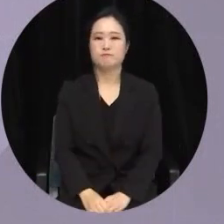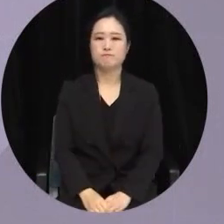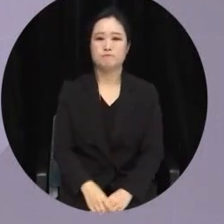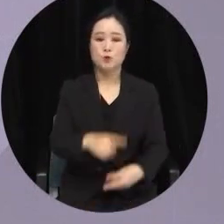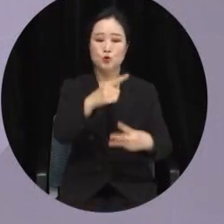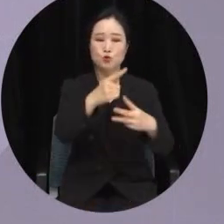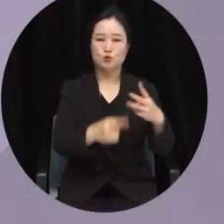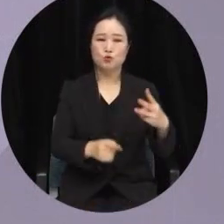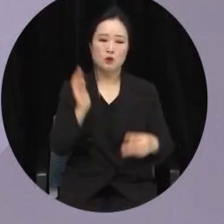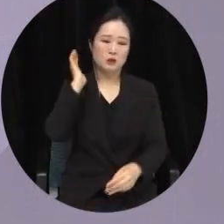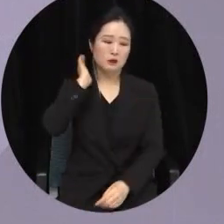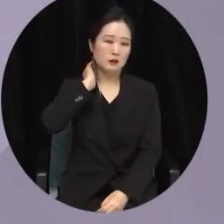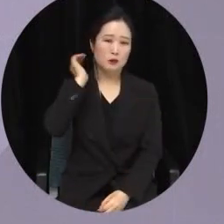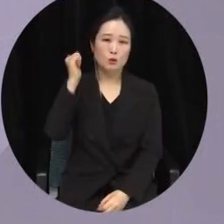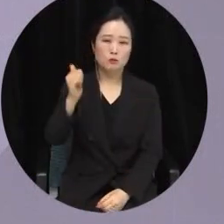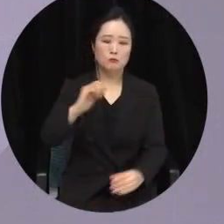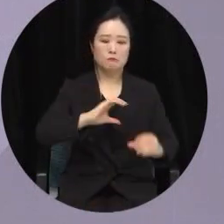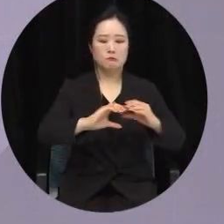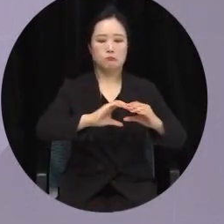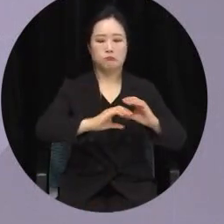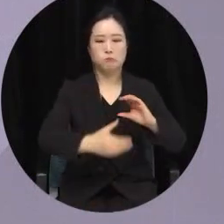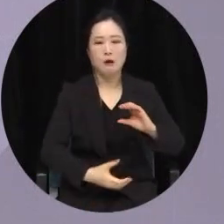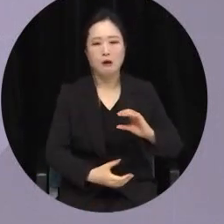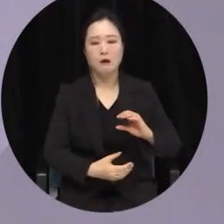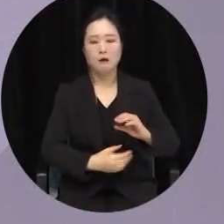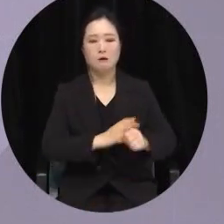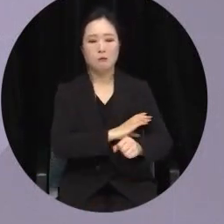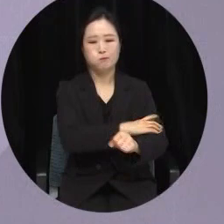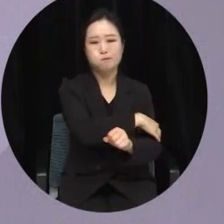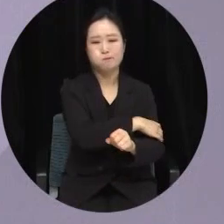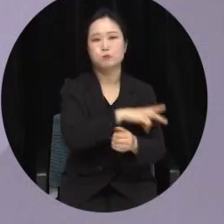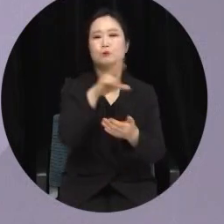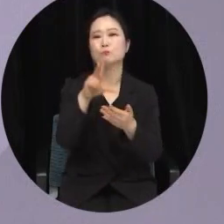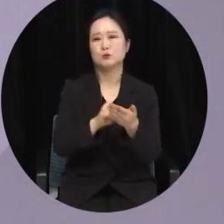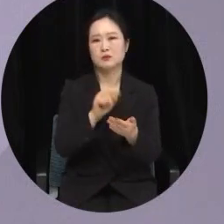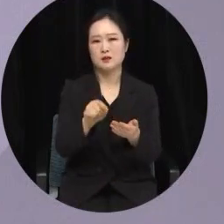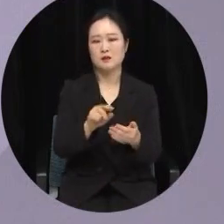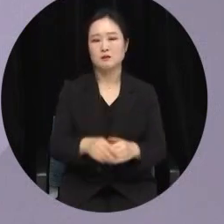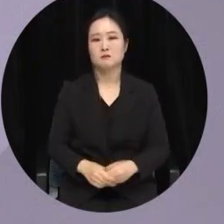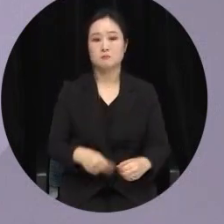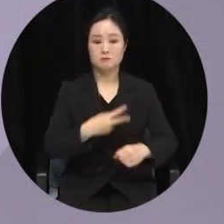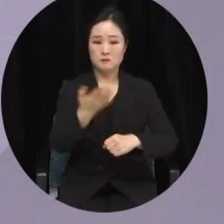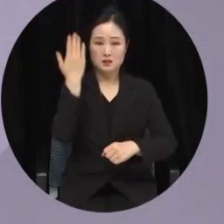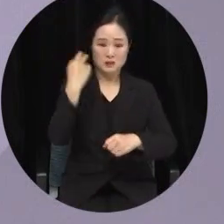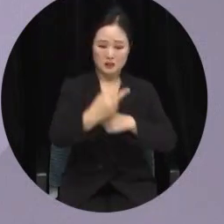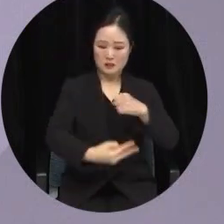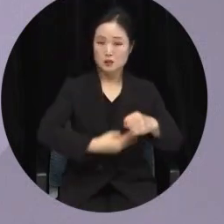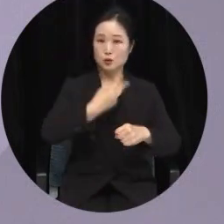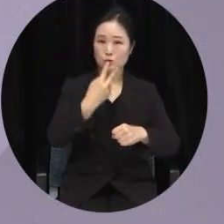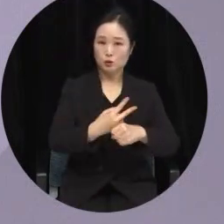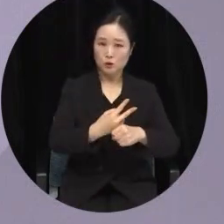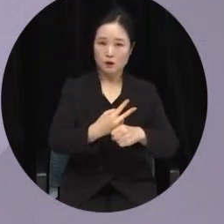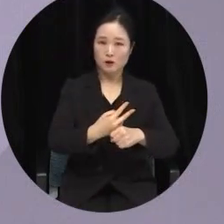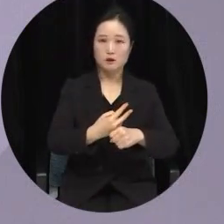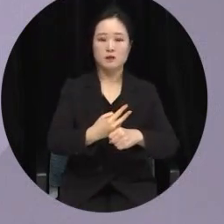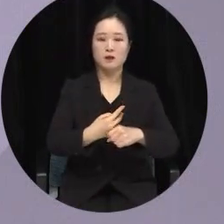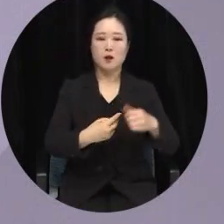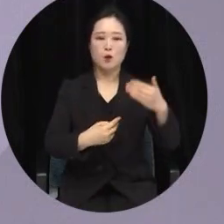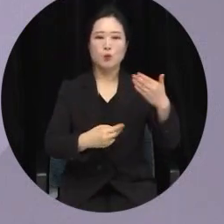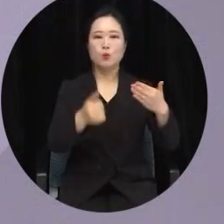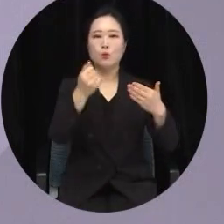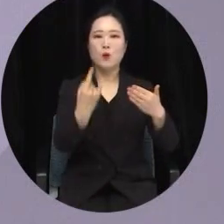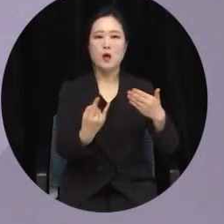윤석열 대통령의 불통과 독선 때문입니다. 윤석열 대통령은 지난 2년 동안 무려 9번이나